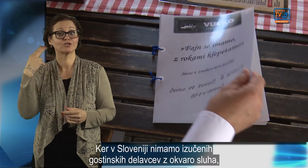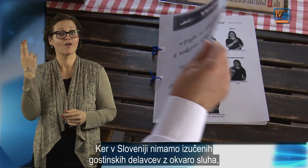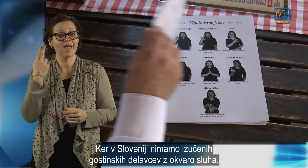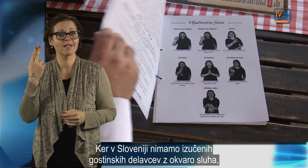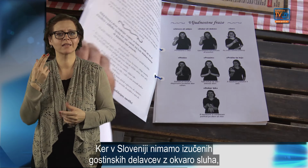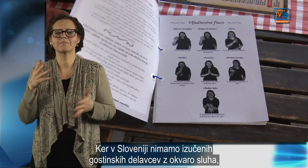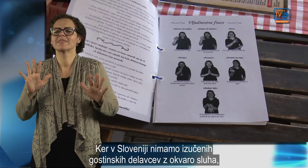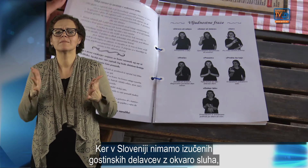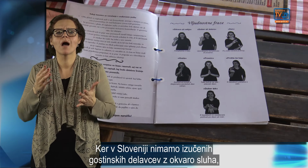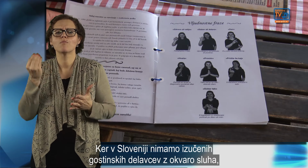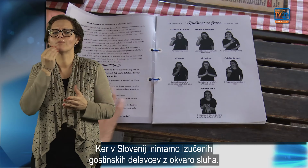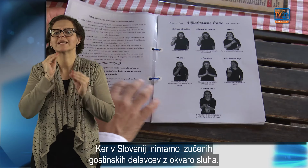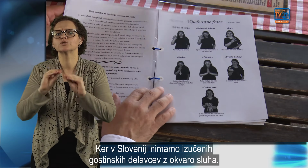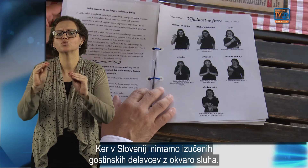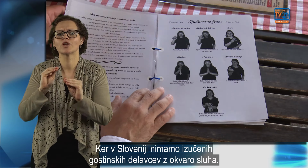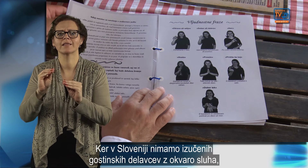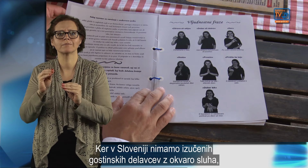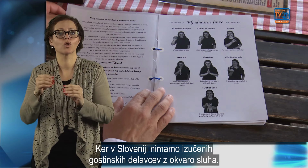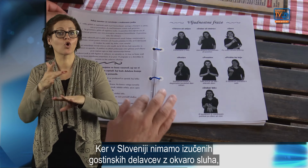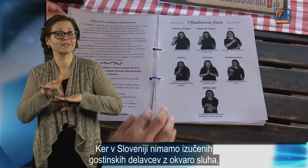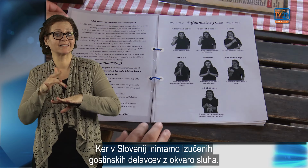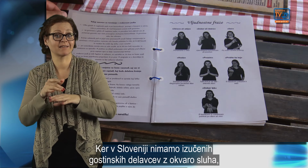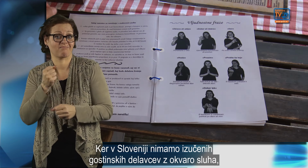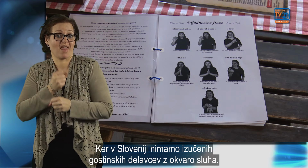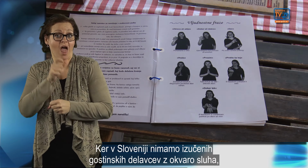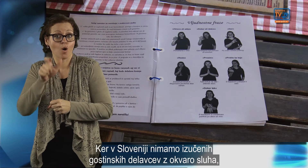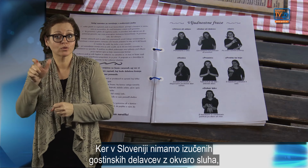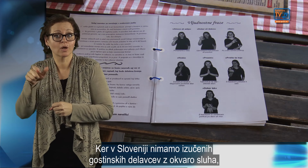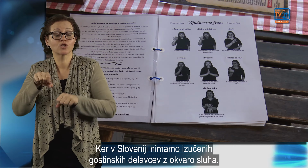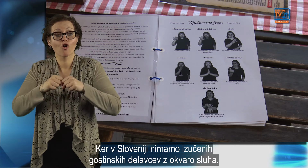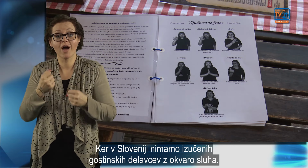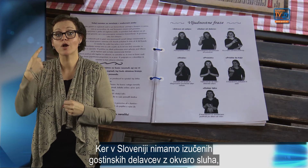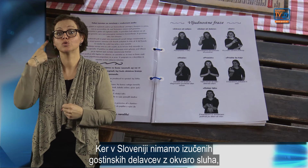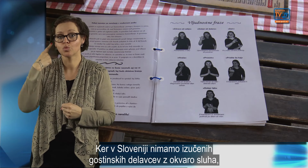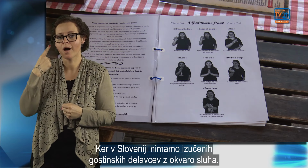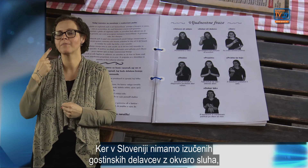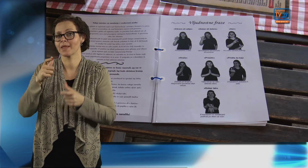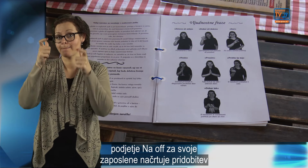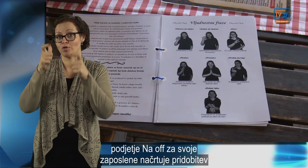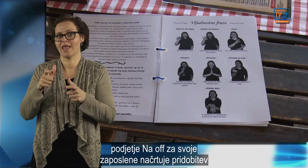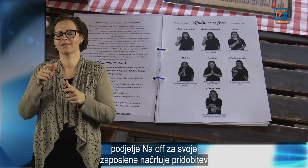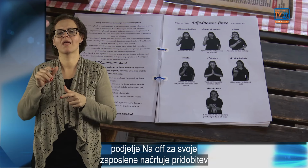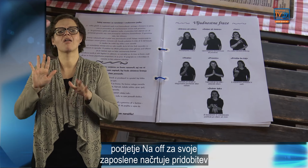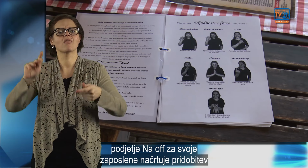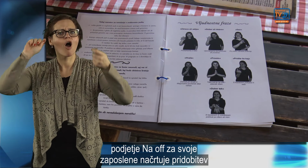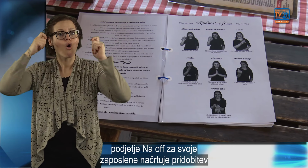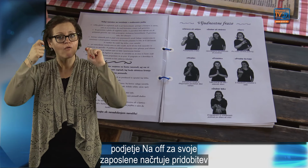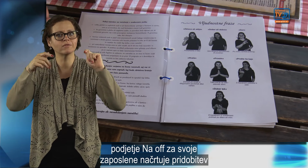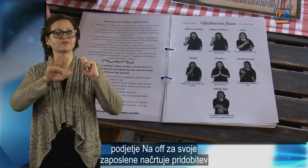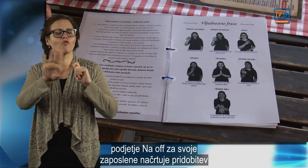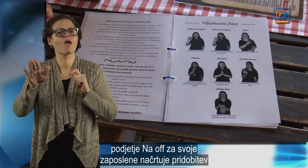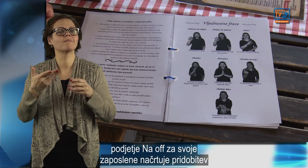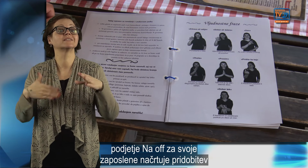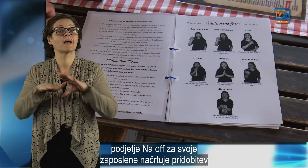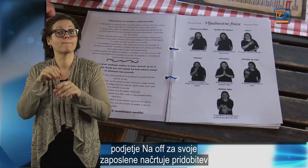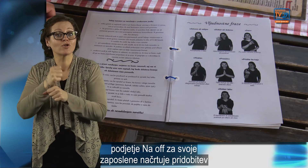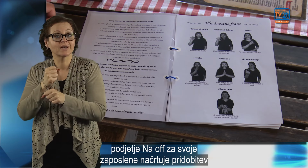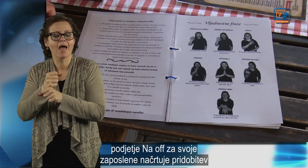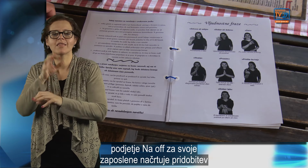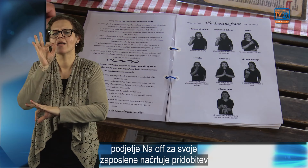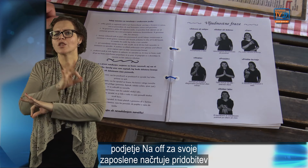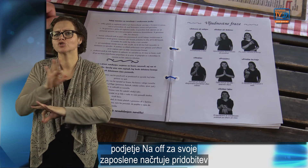Ker v Sloveniji nimamo izučenih gostinskih delavcev z okvaru sluha, podjetje na OF za svoje